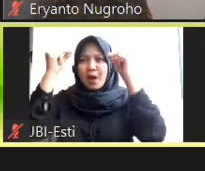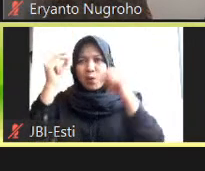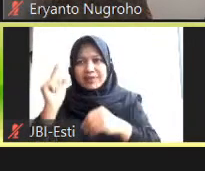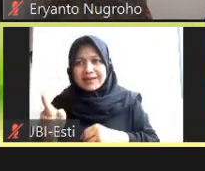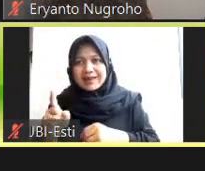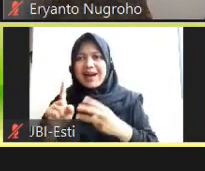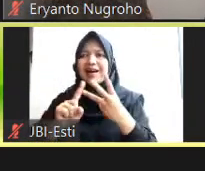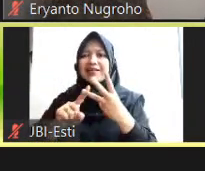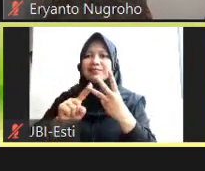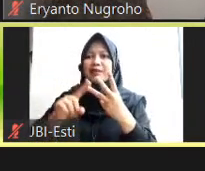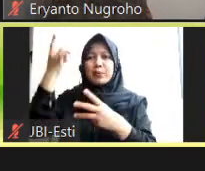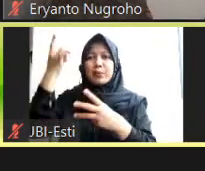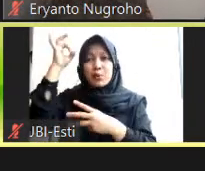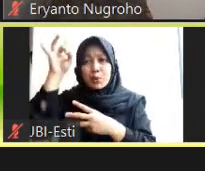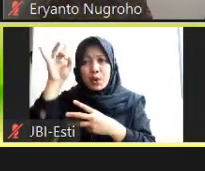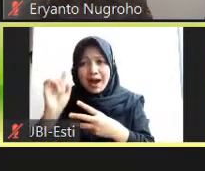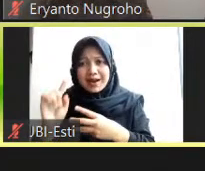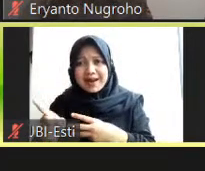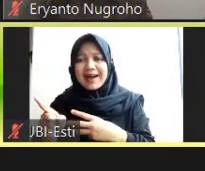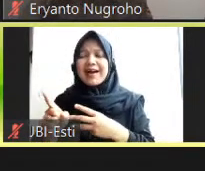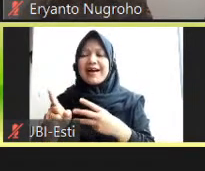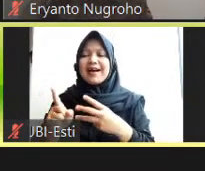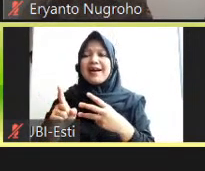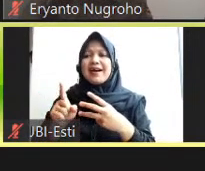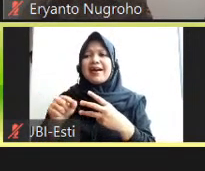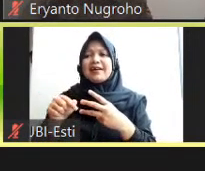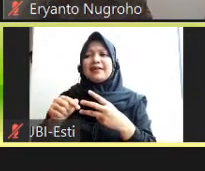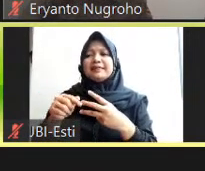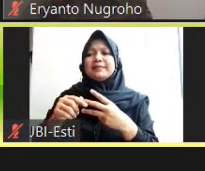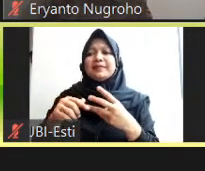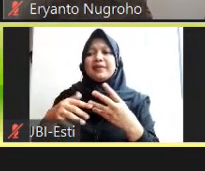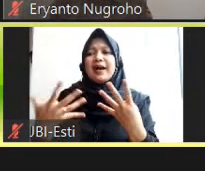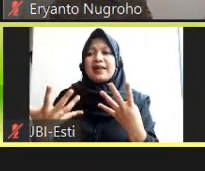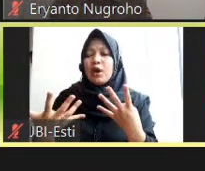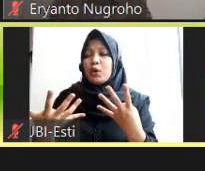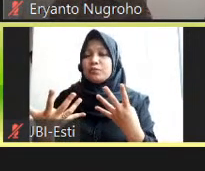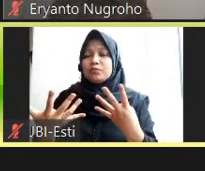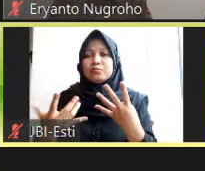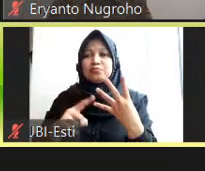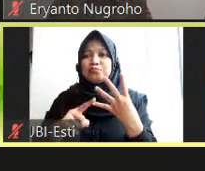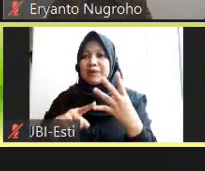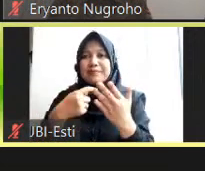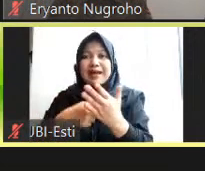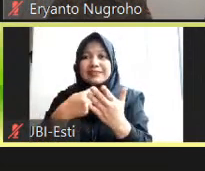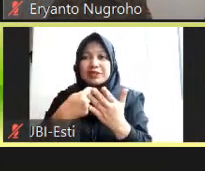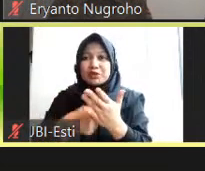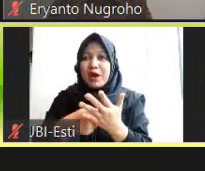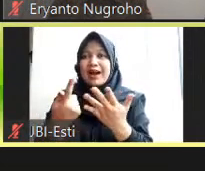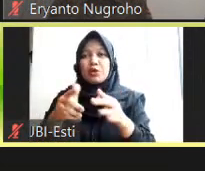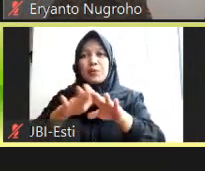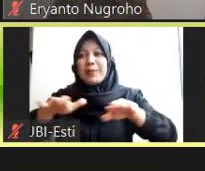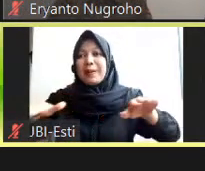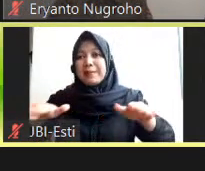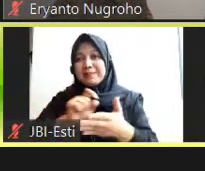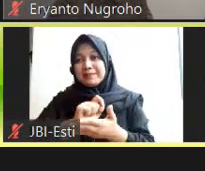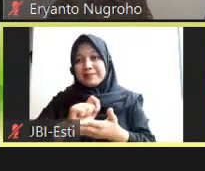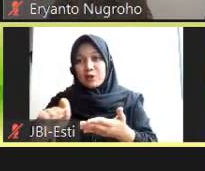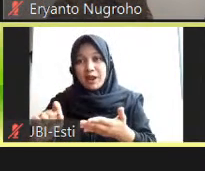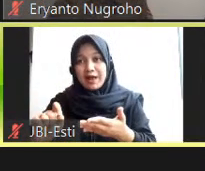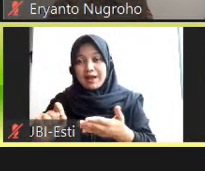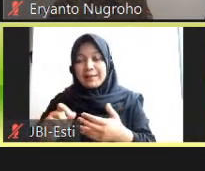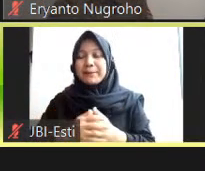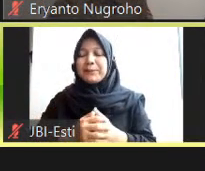buruh di perusahaan-perusahaan tertentu, atau memang mahasiswa dan pelajar gitu. Nah, saat itu